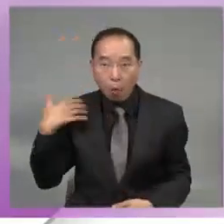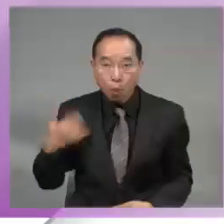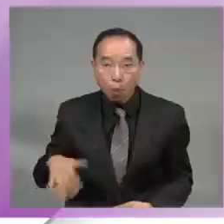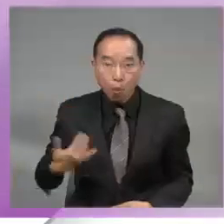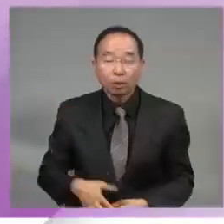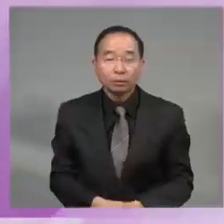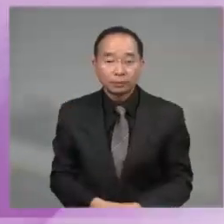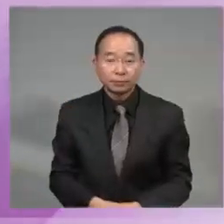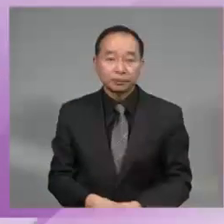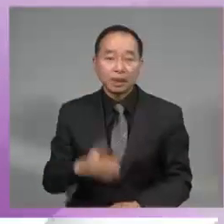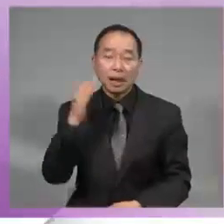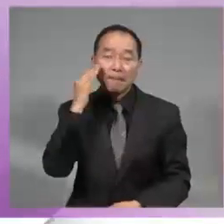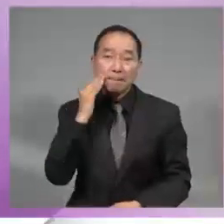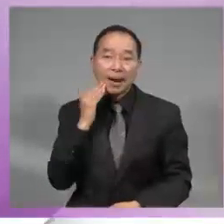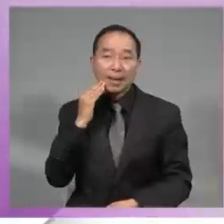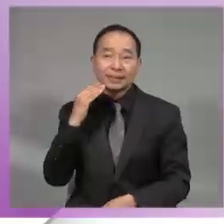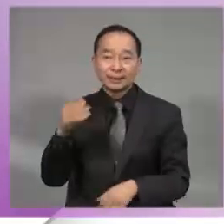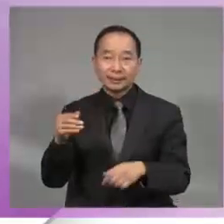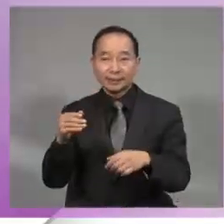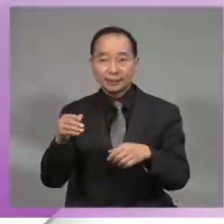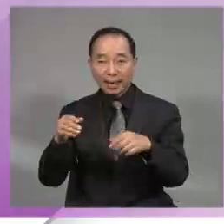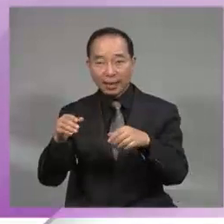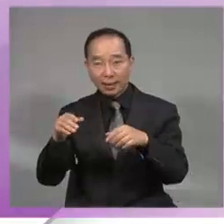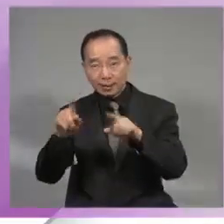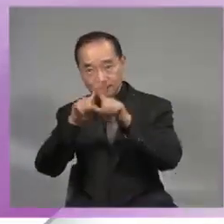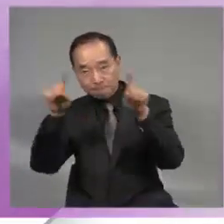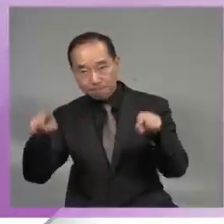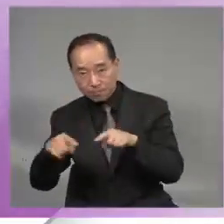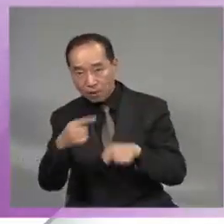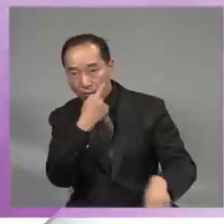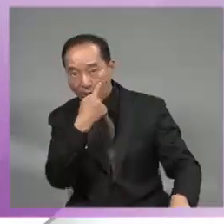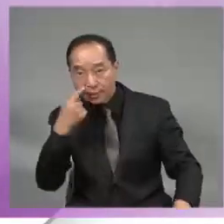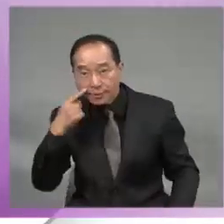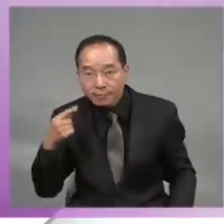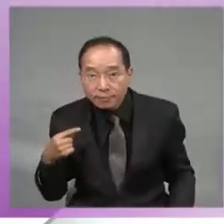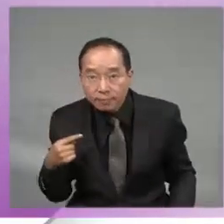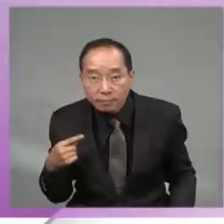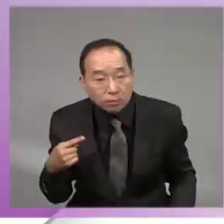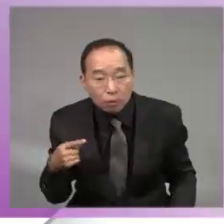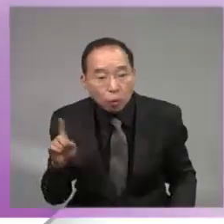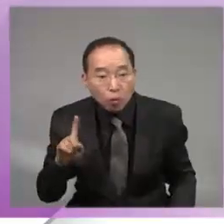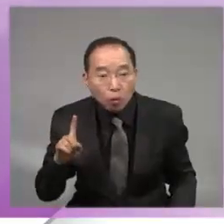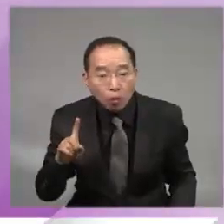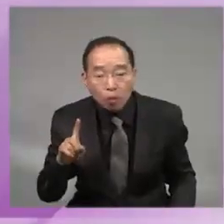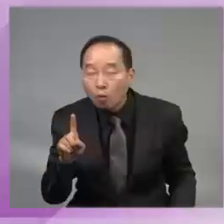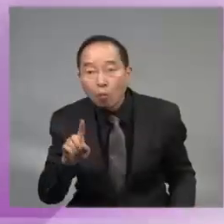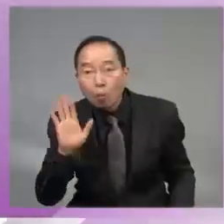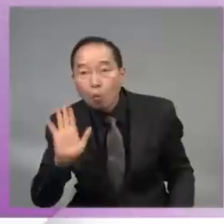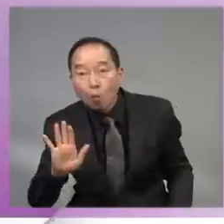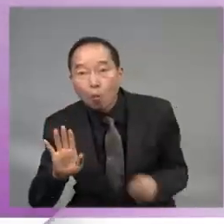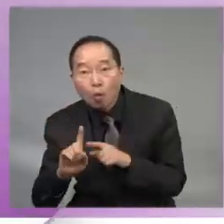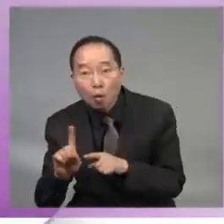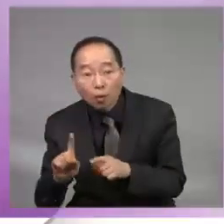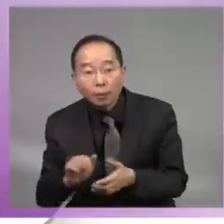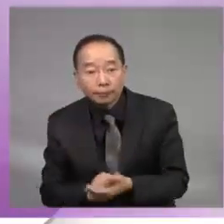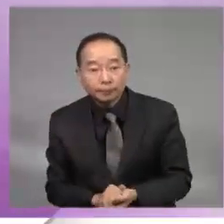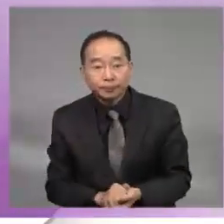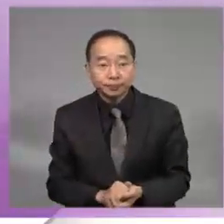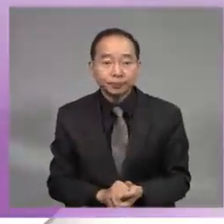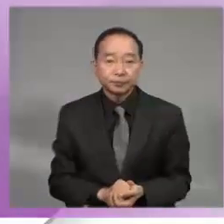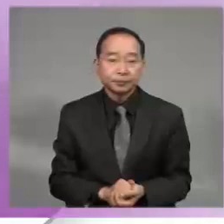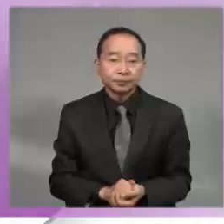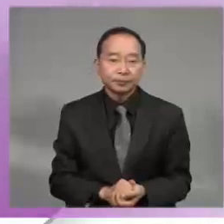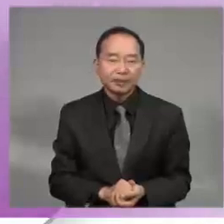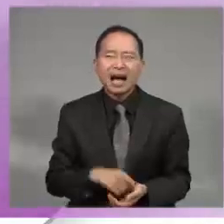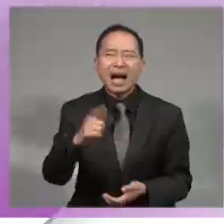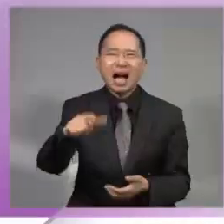파란색 스티커를 네. 지금 확인을 시켜 주셨어요. 네. 어, 저건 지금 어디에 붙이는 거죠? 투표용지 달걀기 출력 부분인데요.